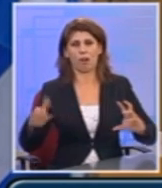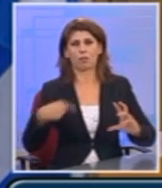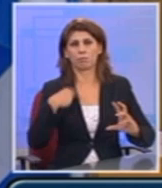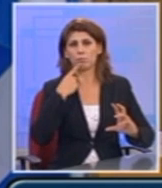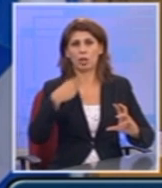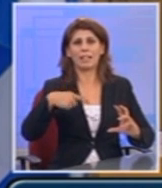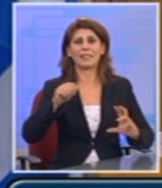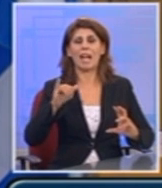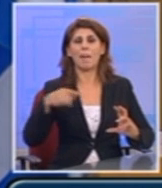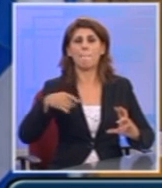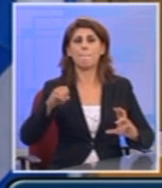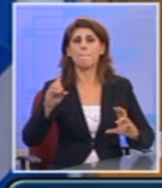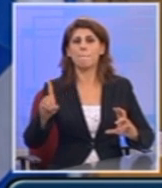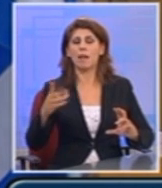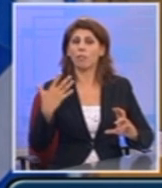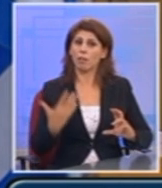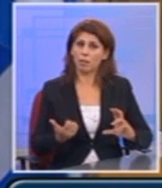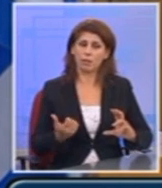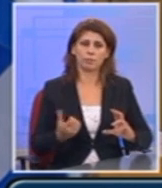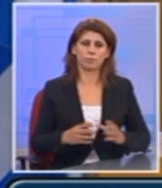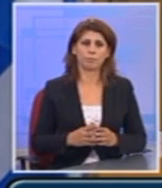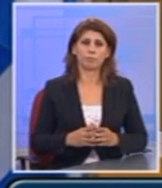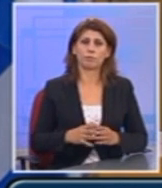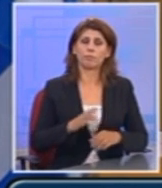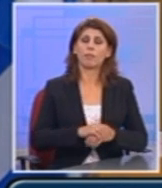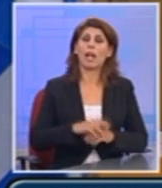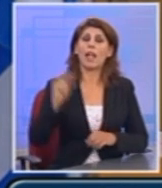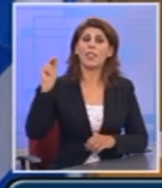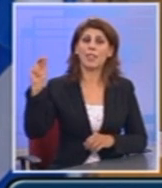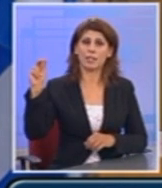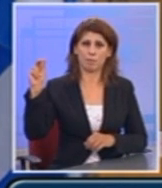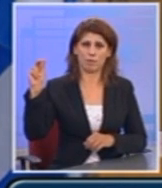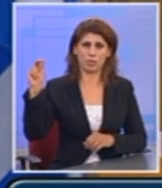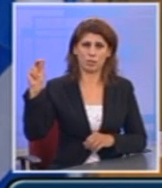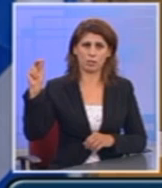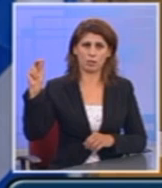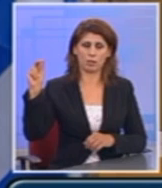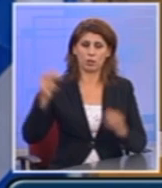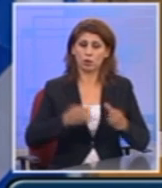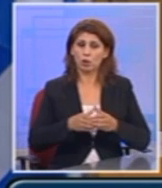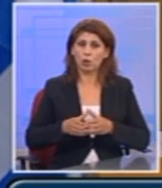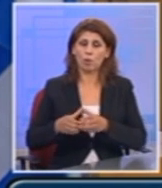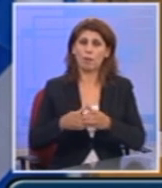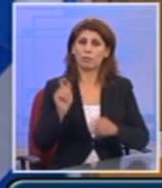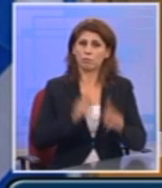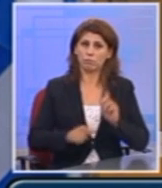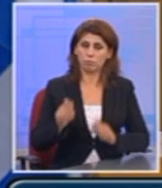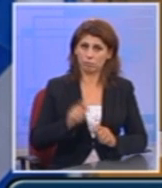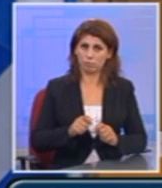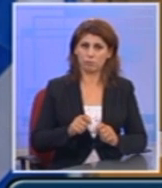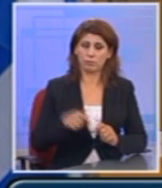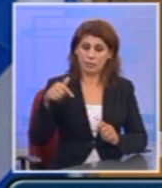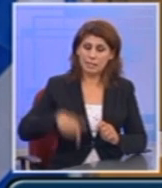ταιπεδ έχει αποτελέσει δέσμευση των κομμάτων που συγκροτούν την